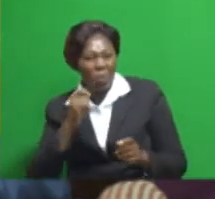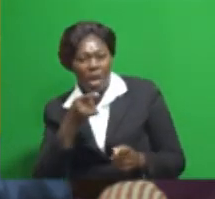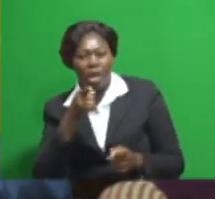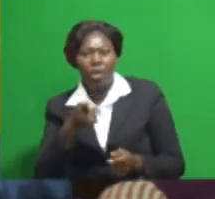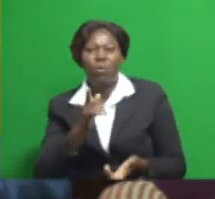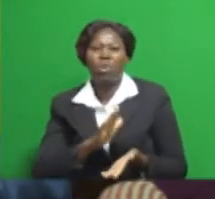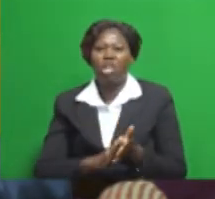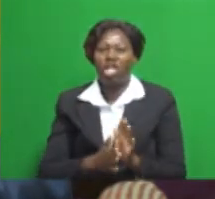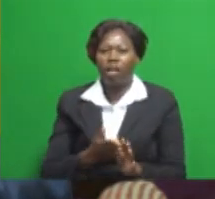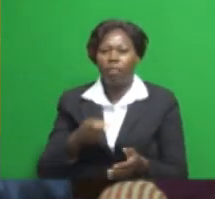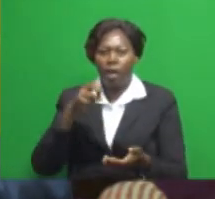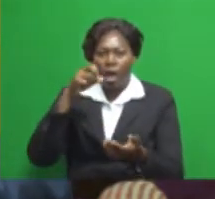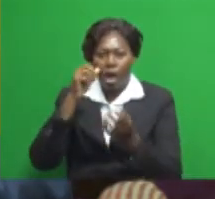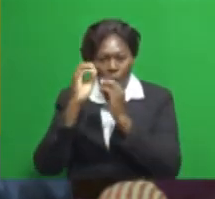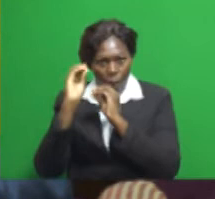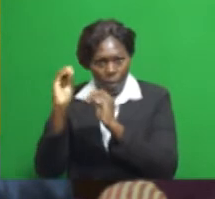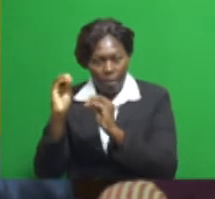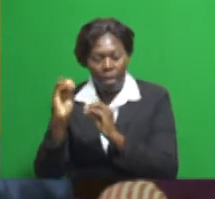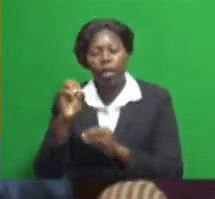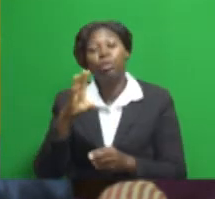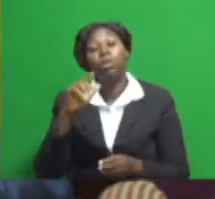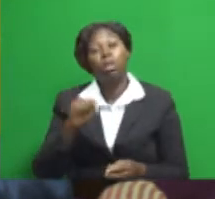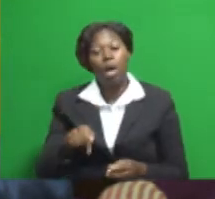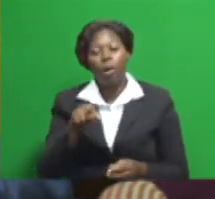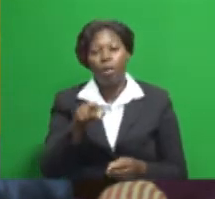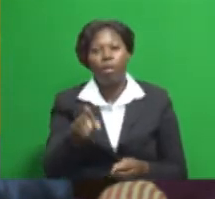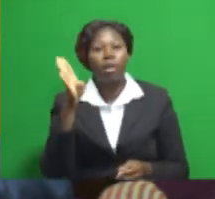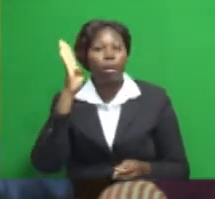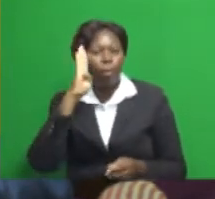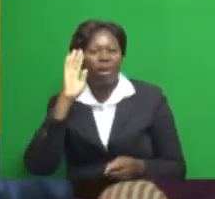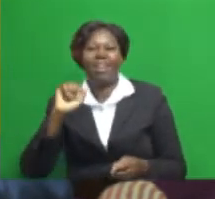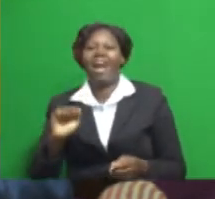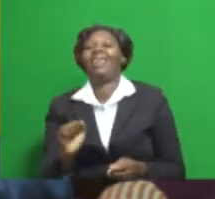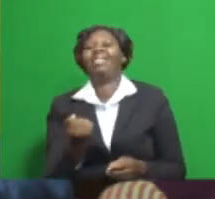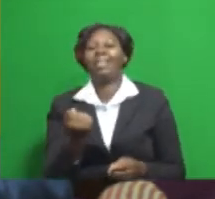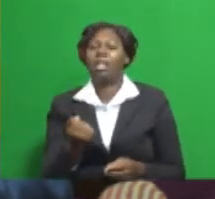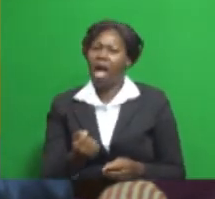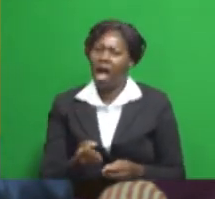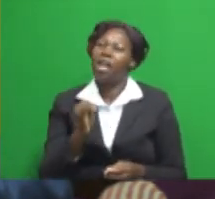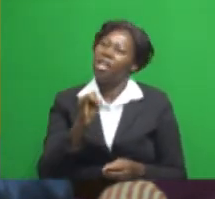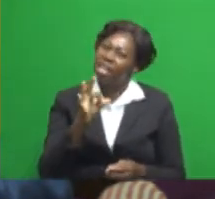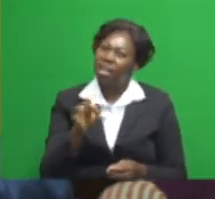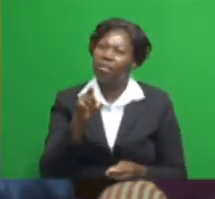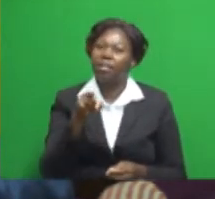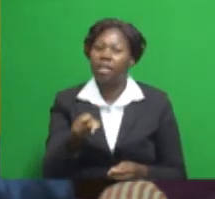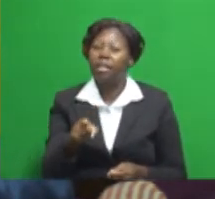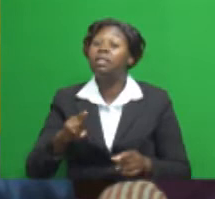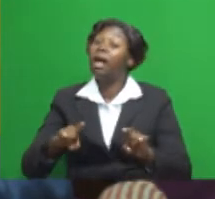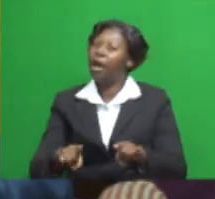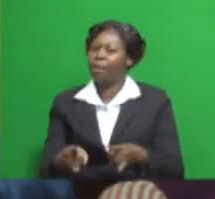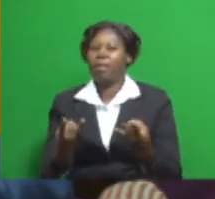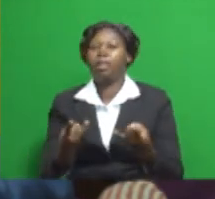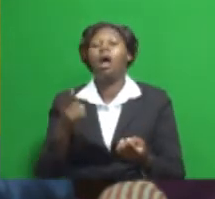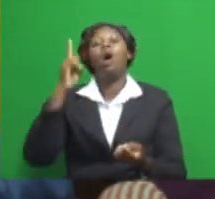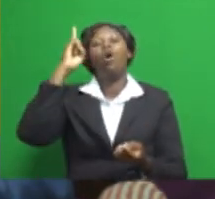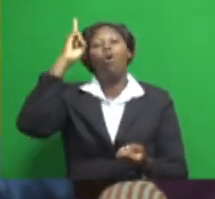18. Kana zvikaitika hazvo Mwari wedu atinoshumira ungagona kutirwira pachoto chomoto unopfuta kwazvo.